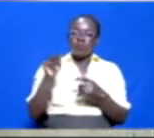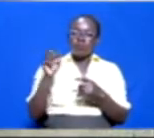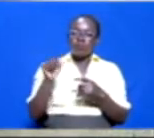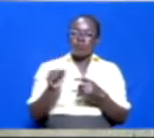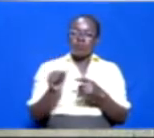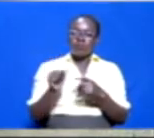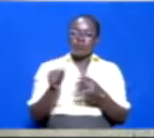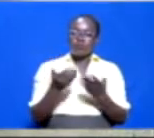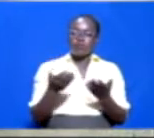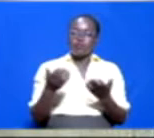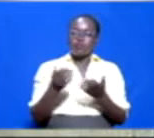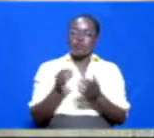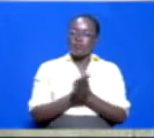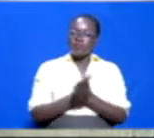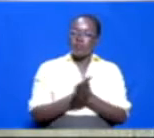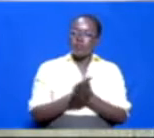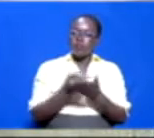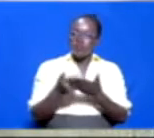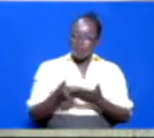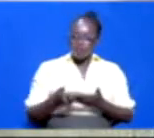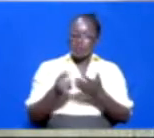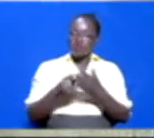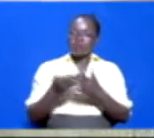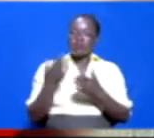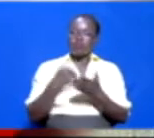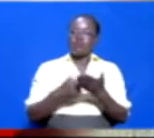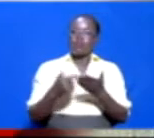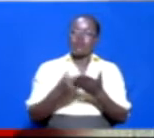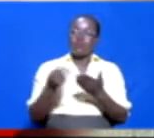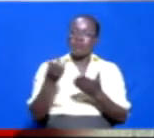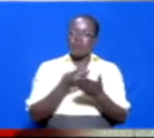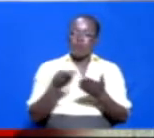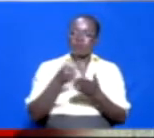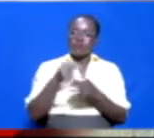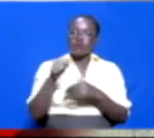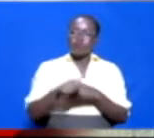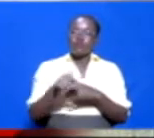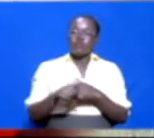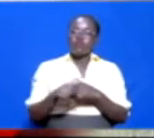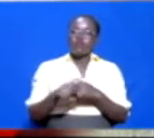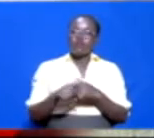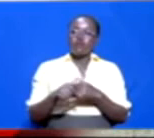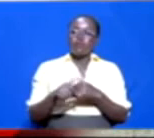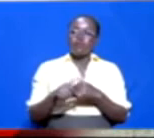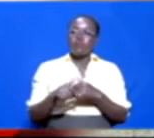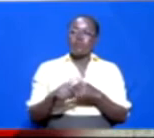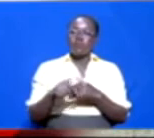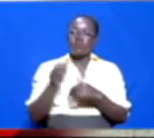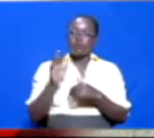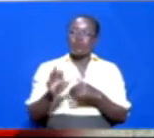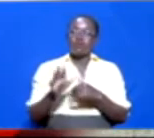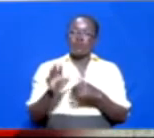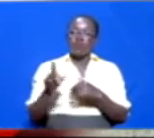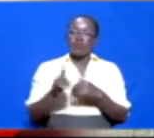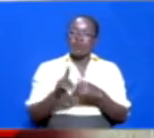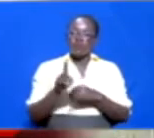na mchakato huu ambao ulianza wiki jana siku ya Jumatano, na leo hii umeingia siku ya tano, na bila shaka tutakuwa tunaangazia